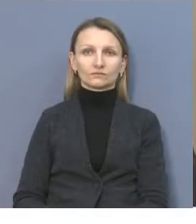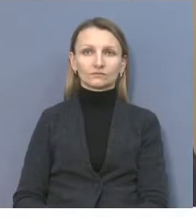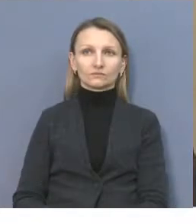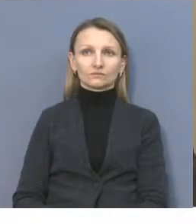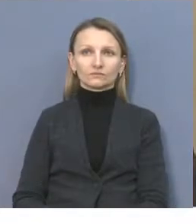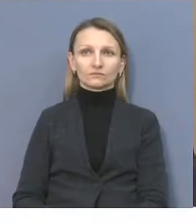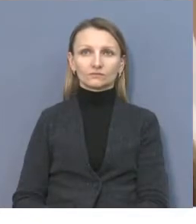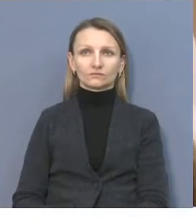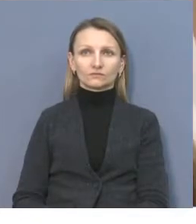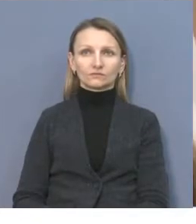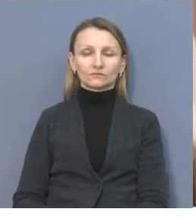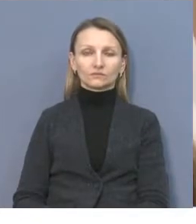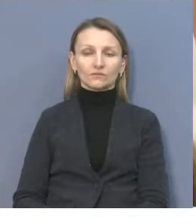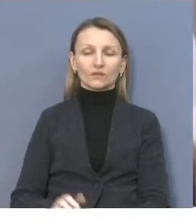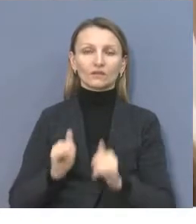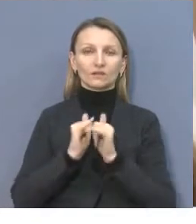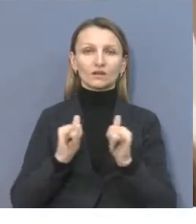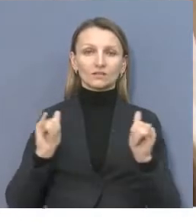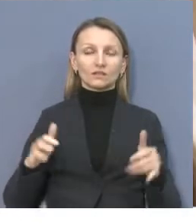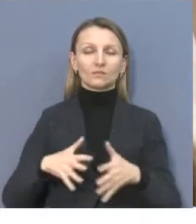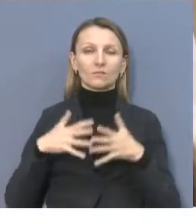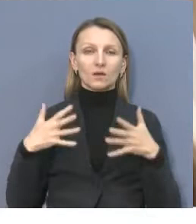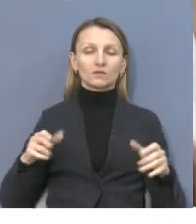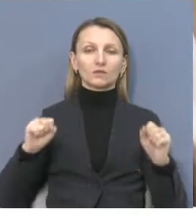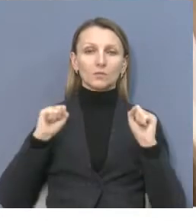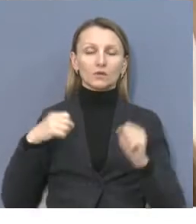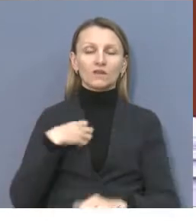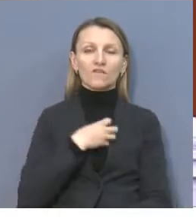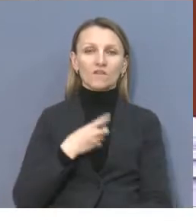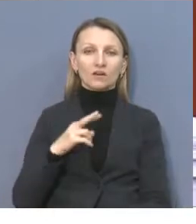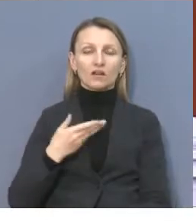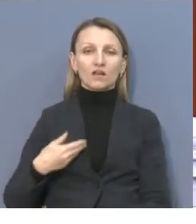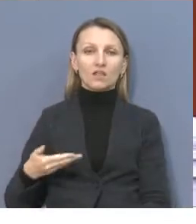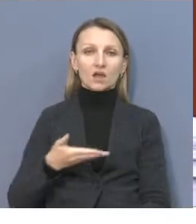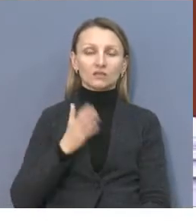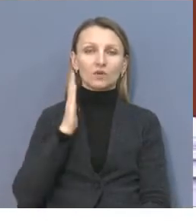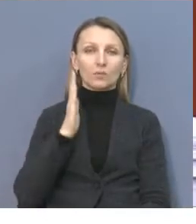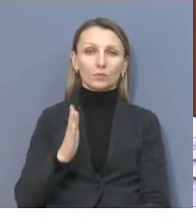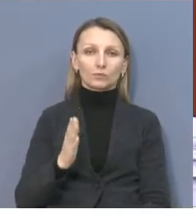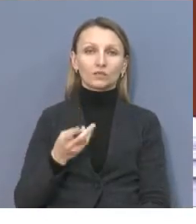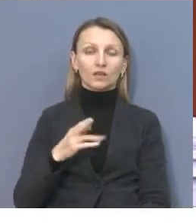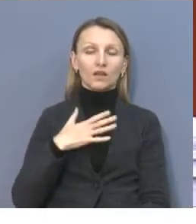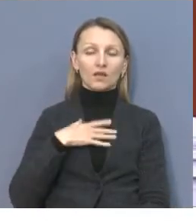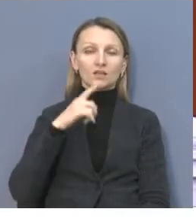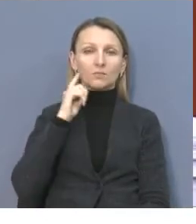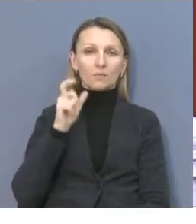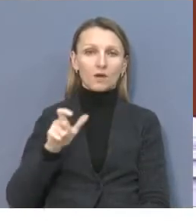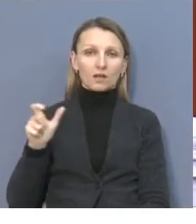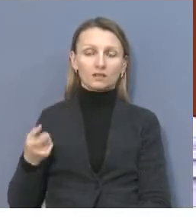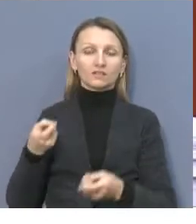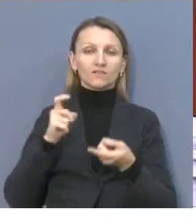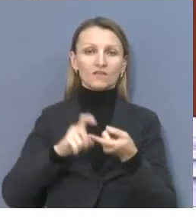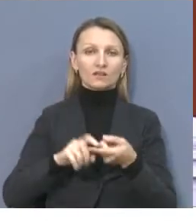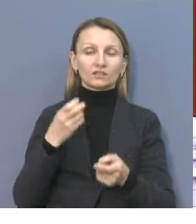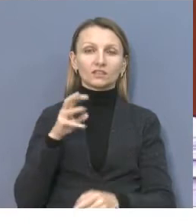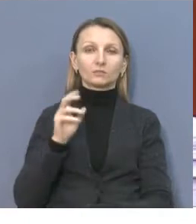инкокер джергом развитие массового спорта очень важно для нашего будущего особенно для нашей молодежи это связано с